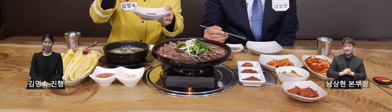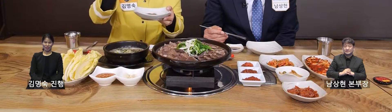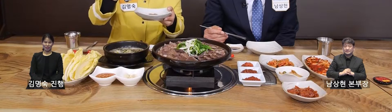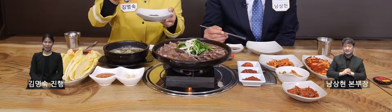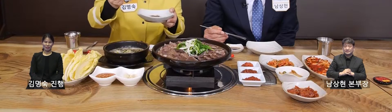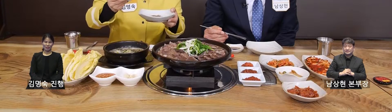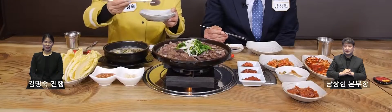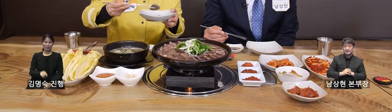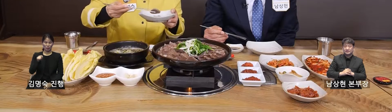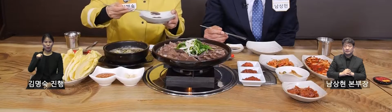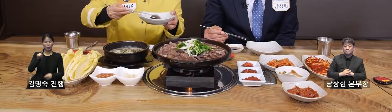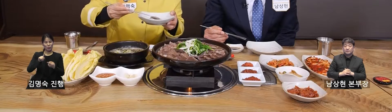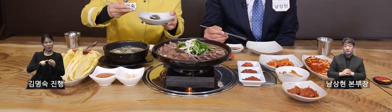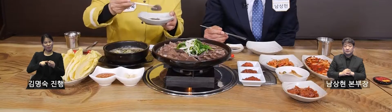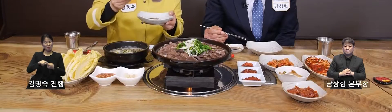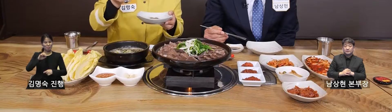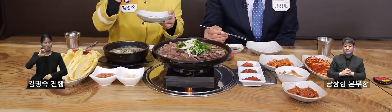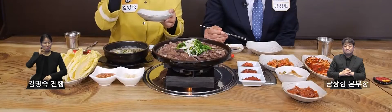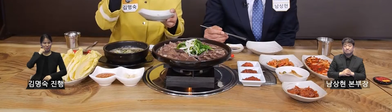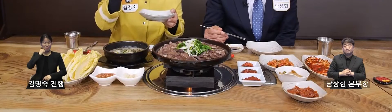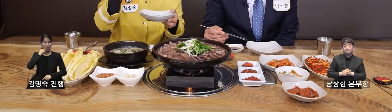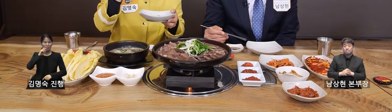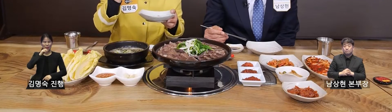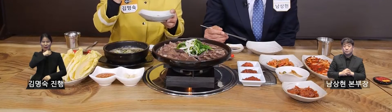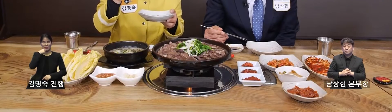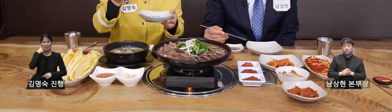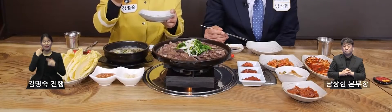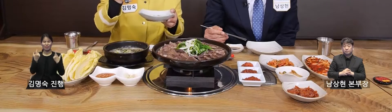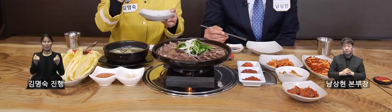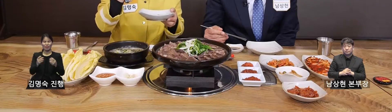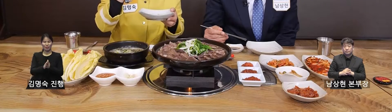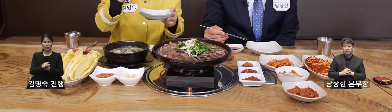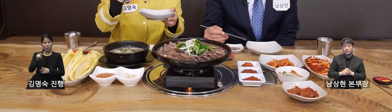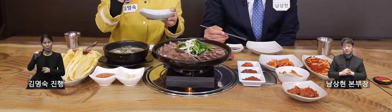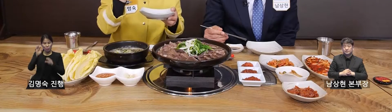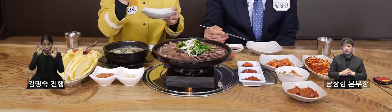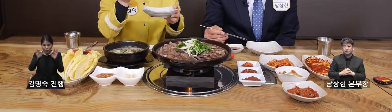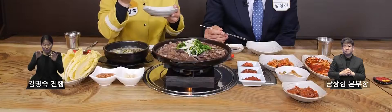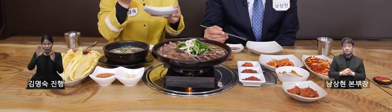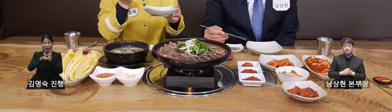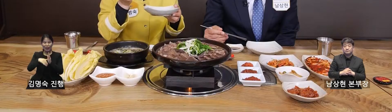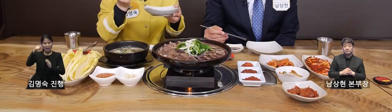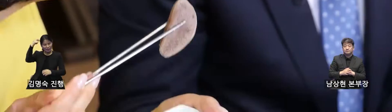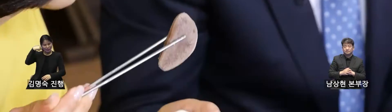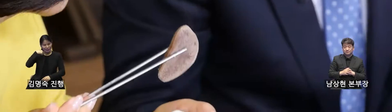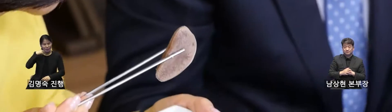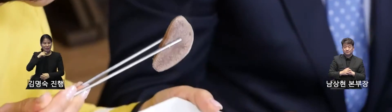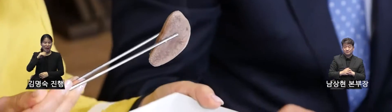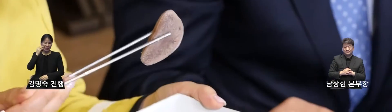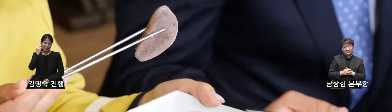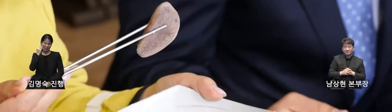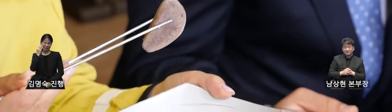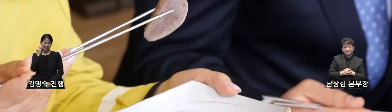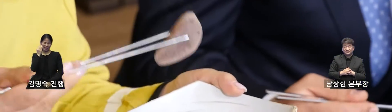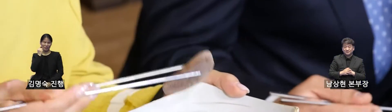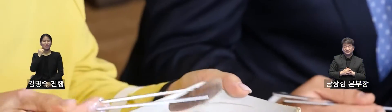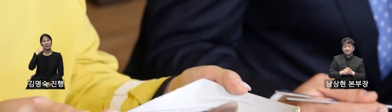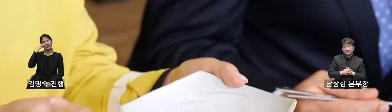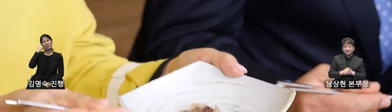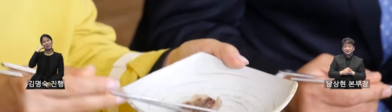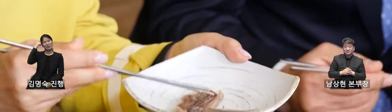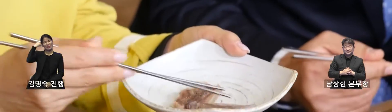있고 요런 부분이 있고 요런 요 부분이 느낌엔 또 이렇게 좀 쫀득쫀득할 것 같지